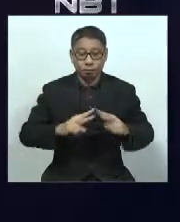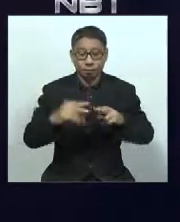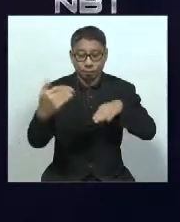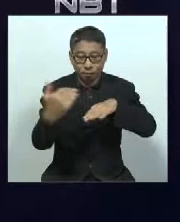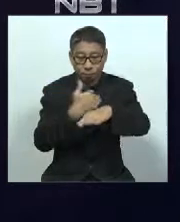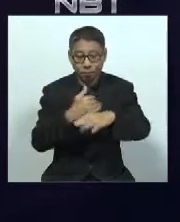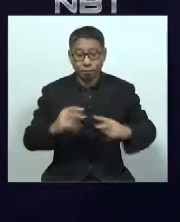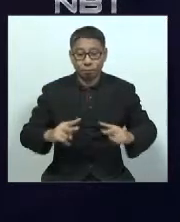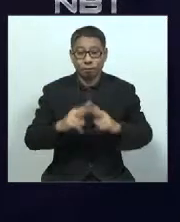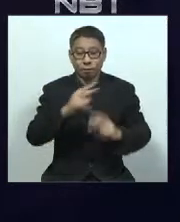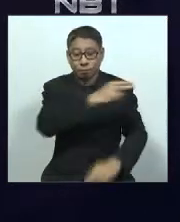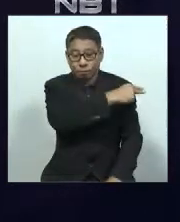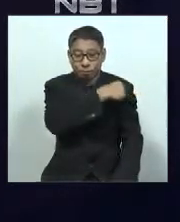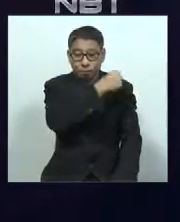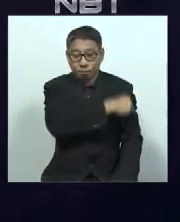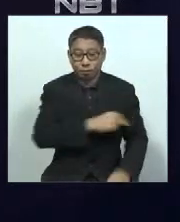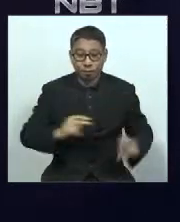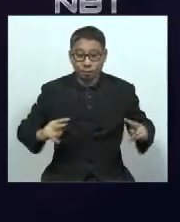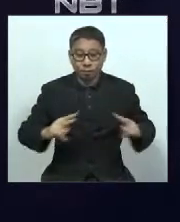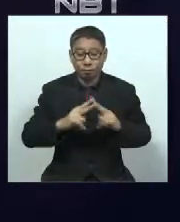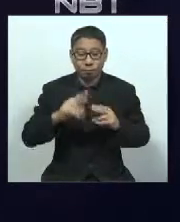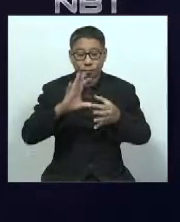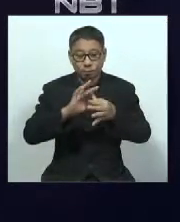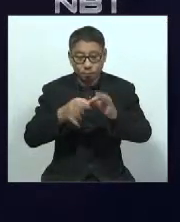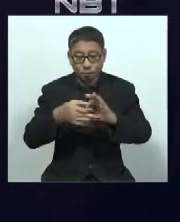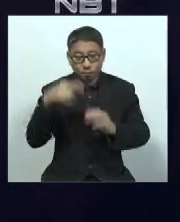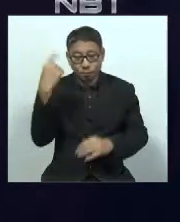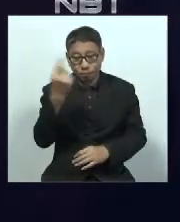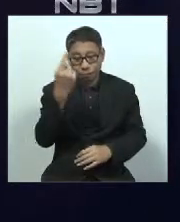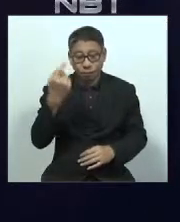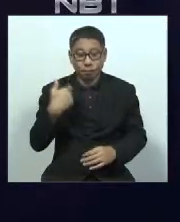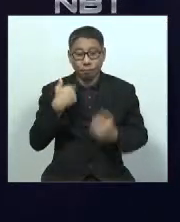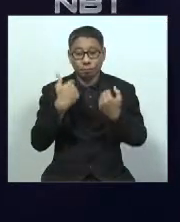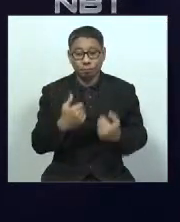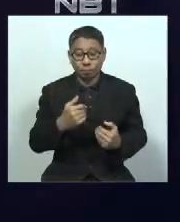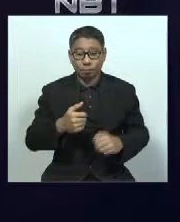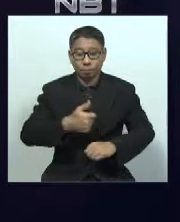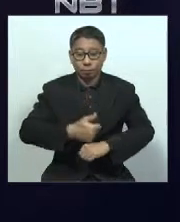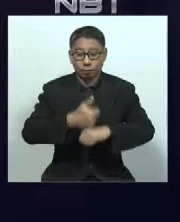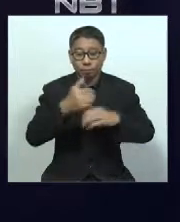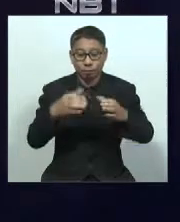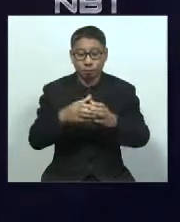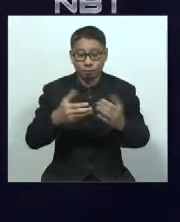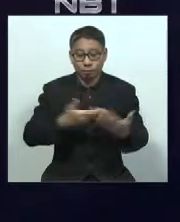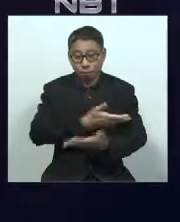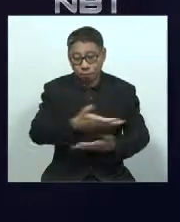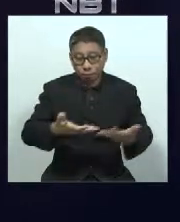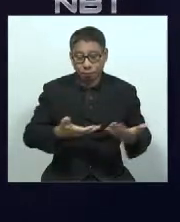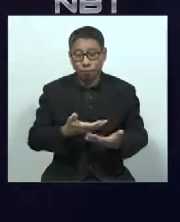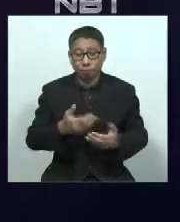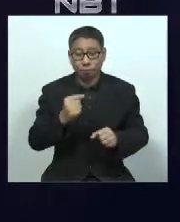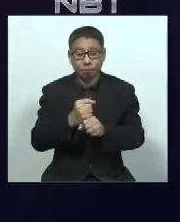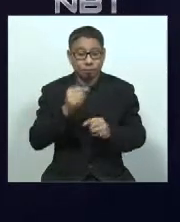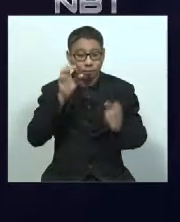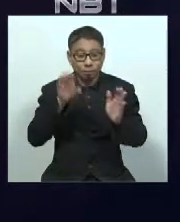คมกระทรวงสาธารณสุขกระทรวงการท่องเที่ยวและกีฬาและในระหว่างนี้ควรให้ผู้ใหญ่จาก2พรรคพูดคุยกันไม่ควรทำบ